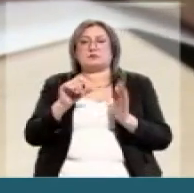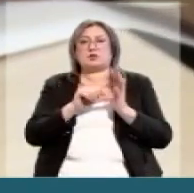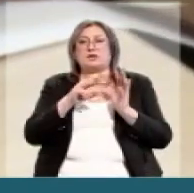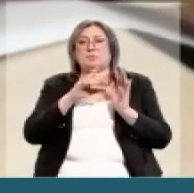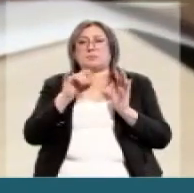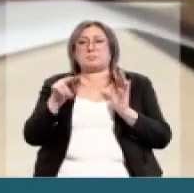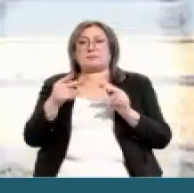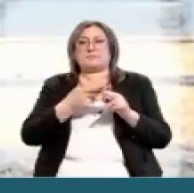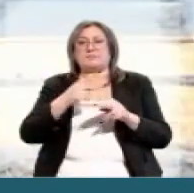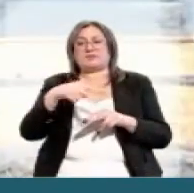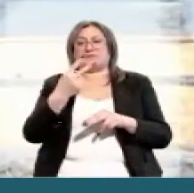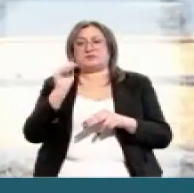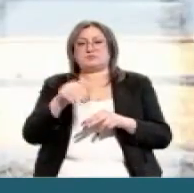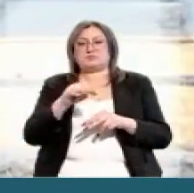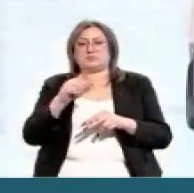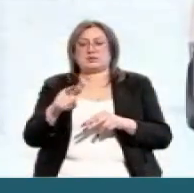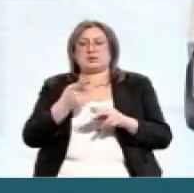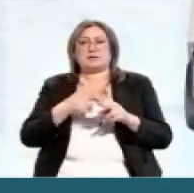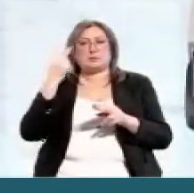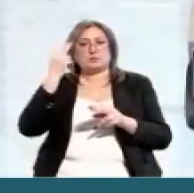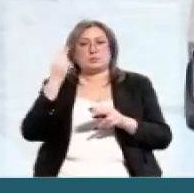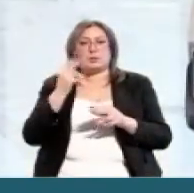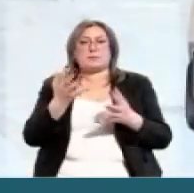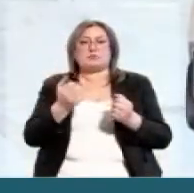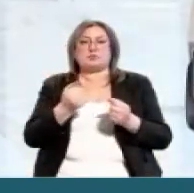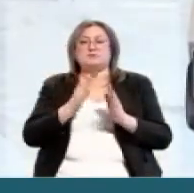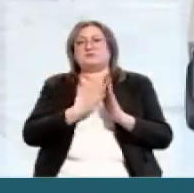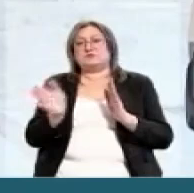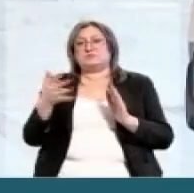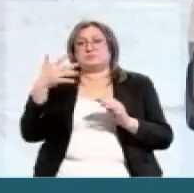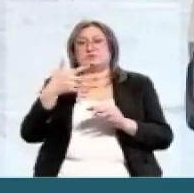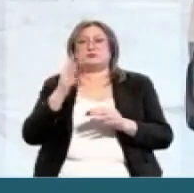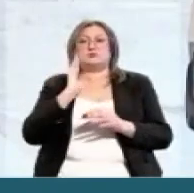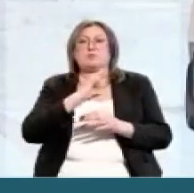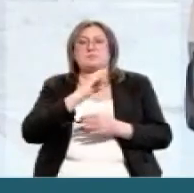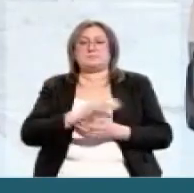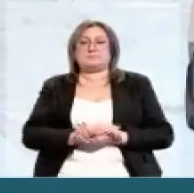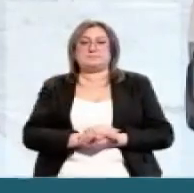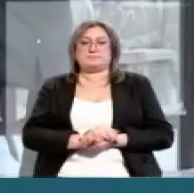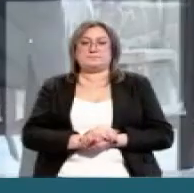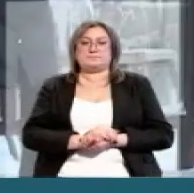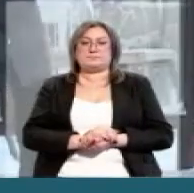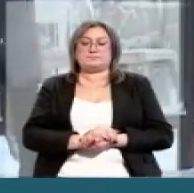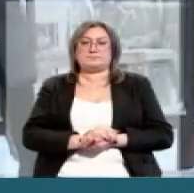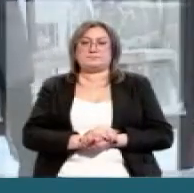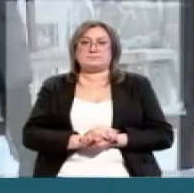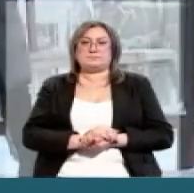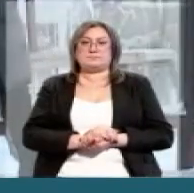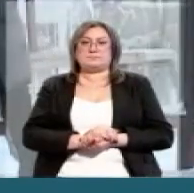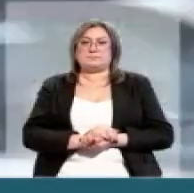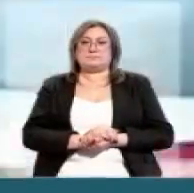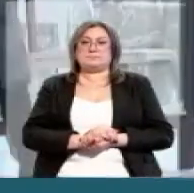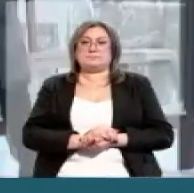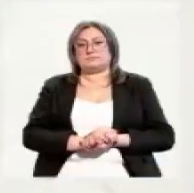МРП. Это 22 тысячи тенге. Это пособие в области получает свыше 5 тысяч мам. Дмитрий Муштанов, Радулет Абдуахитов, телеканал